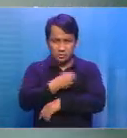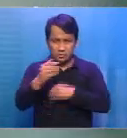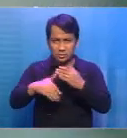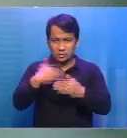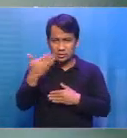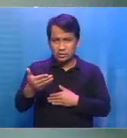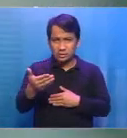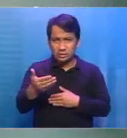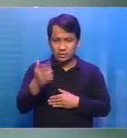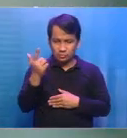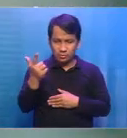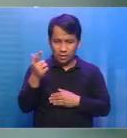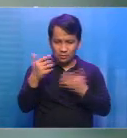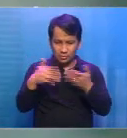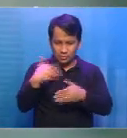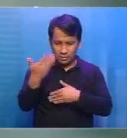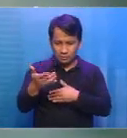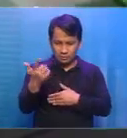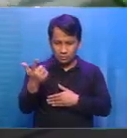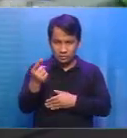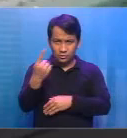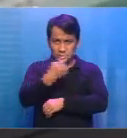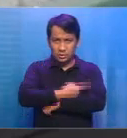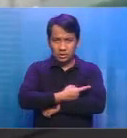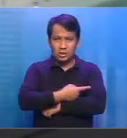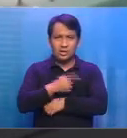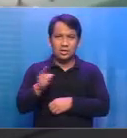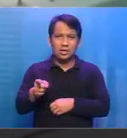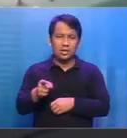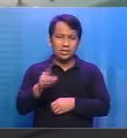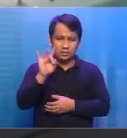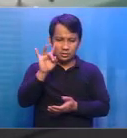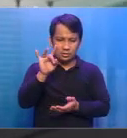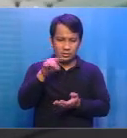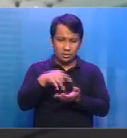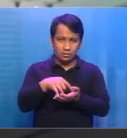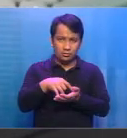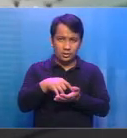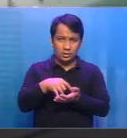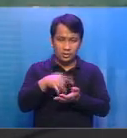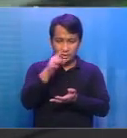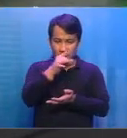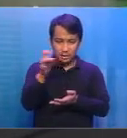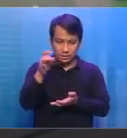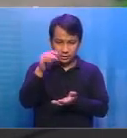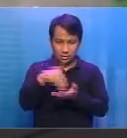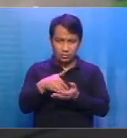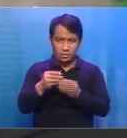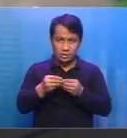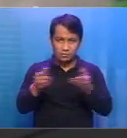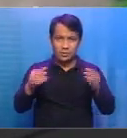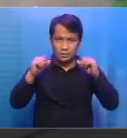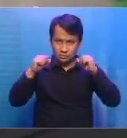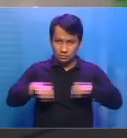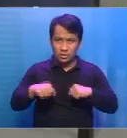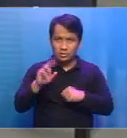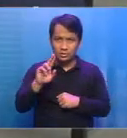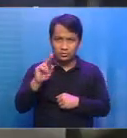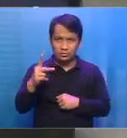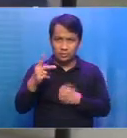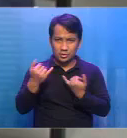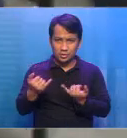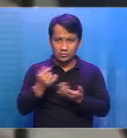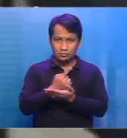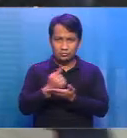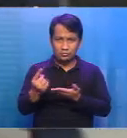ng 21 araw. 800,000 dosage ng bakuna ang inaasahang magiging available sa UK ngayong